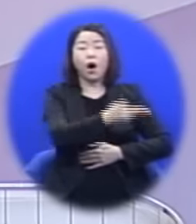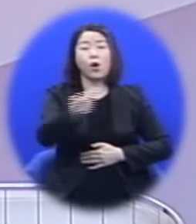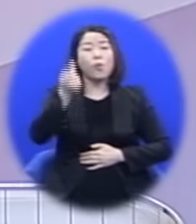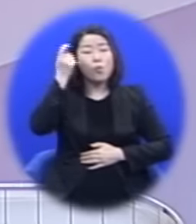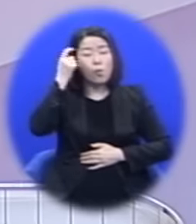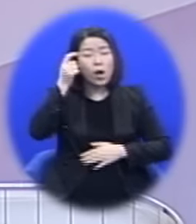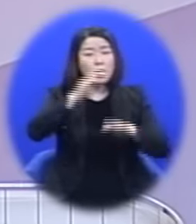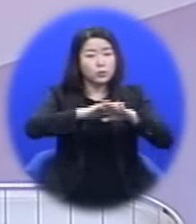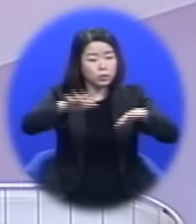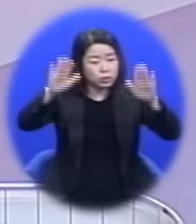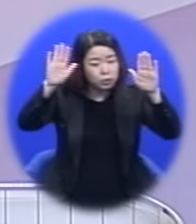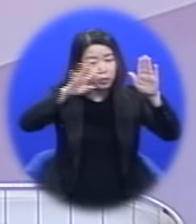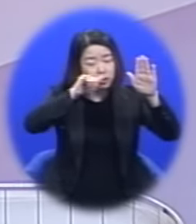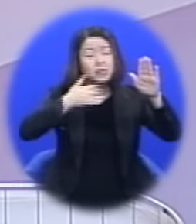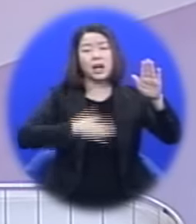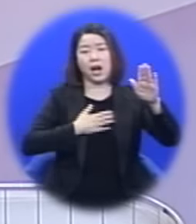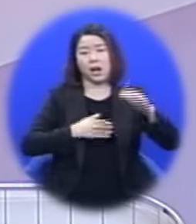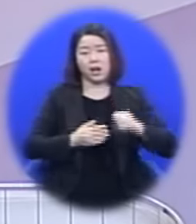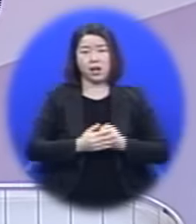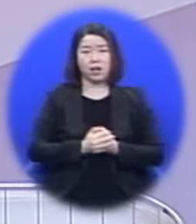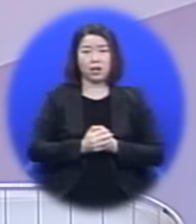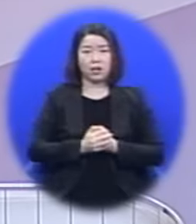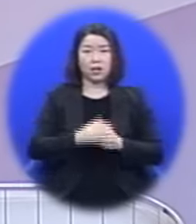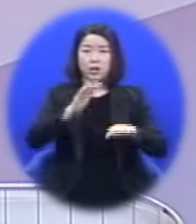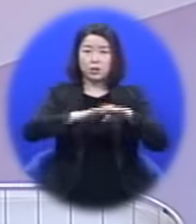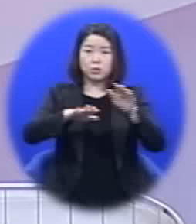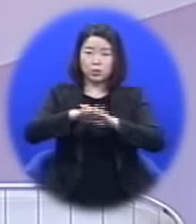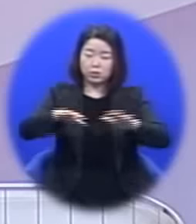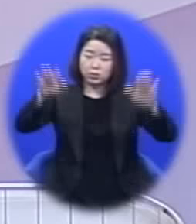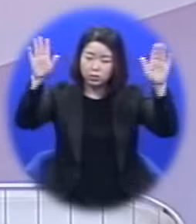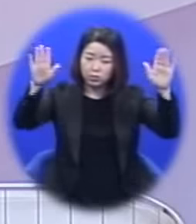있는지를 하나님이 아십니다. 손을 들 수